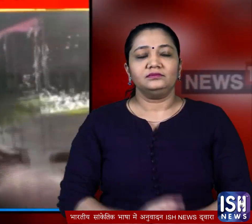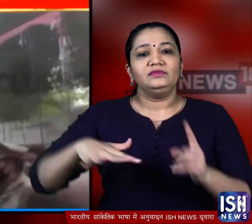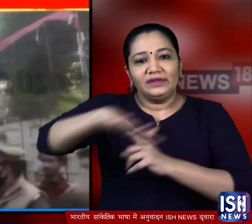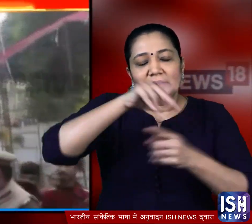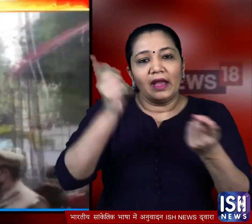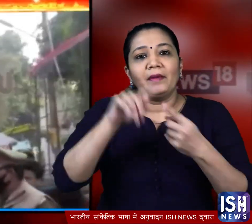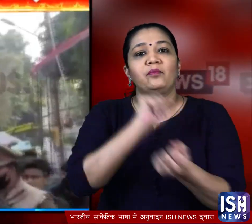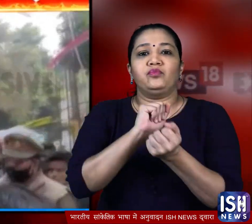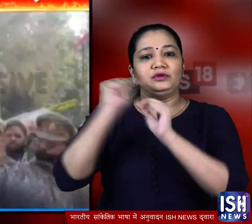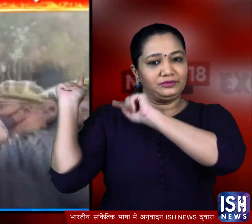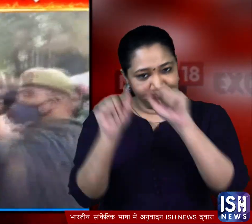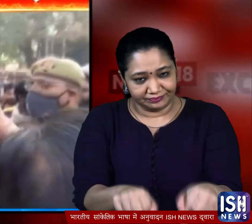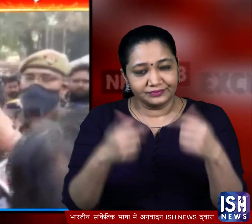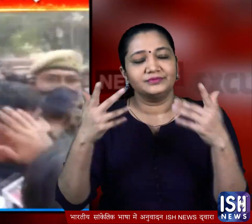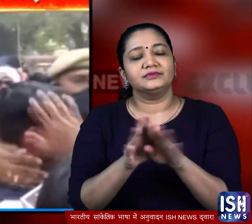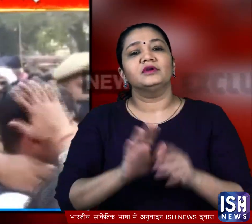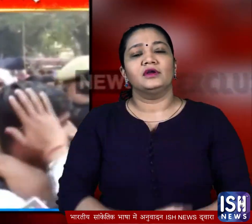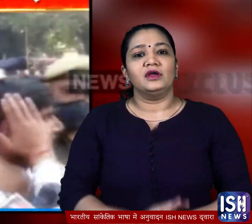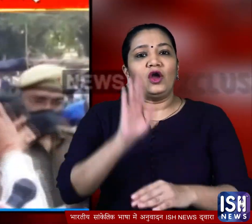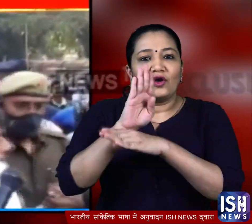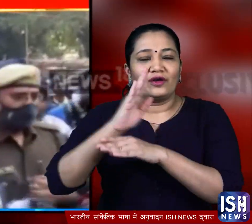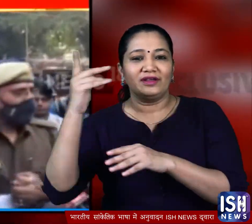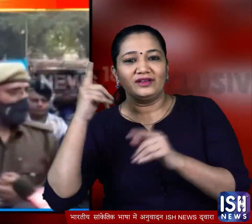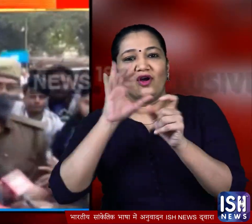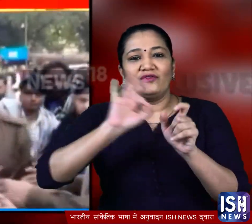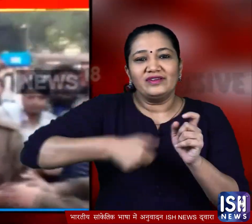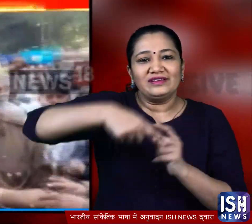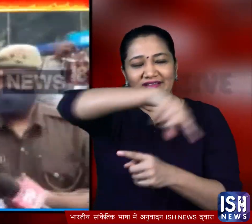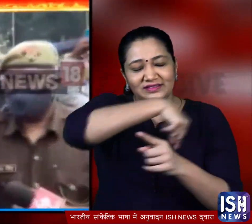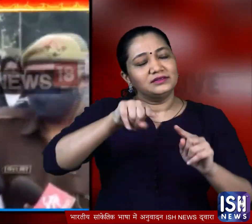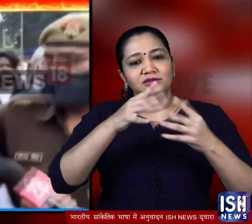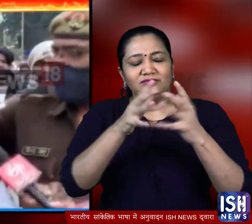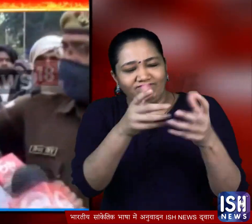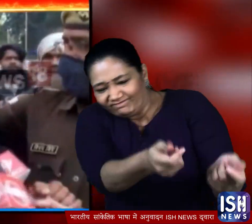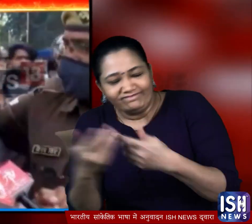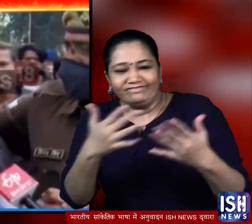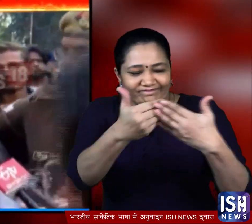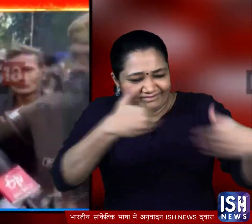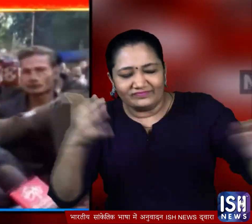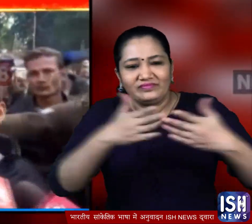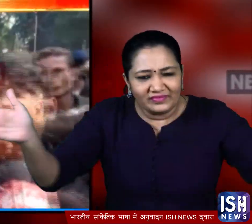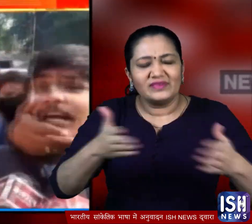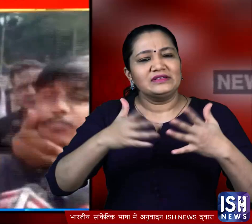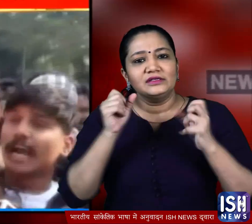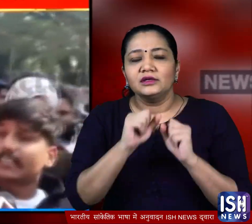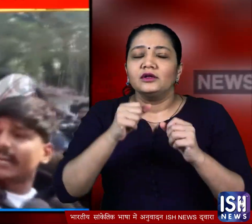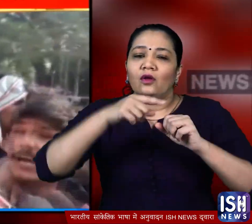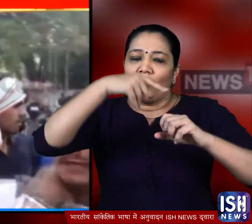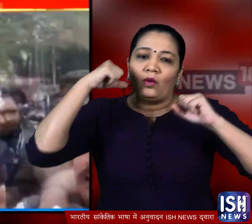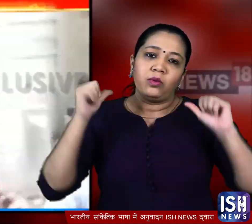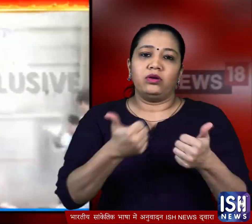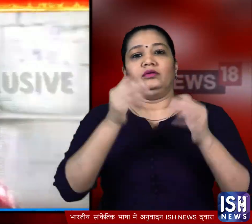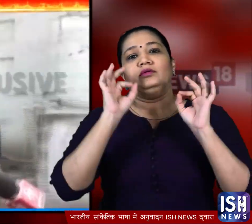हालांकि इसी बीच वहां कुछ पुलिस वाले पहुंच गए और उन्होंने कांग्रेस कार्यकर्ताओं के चंगुल से उसे छुड़ाने की कोशिश की, जिसमें वो बड़ी मुश्किल से सफल हो